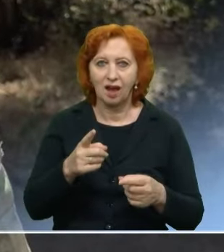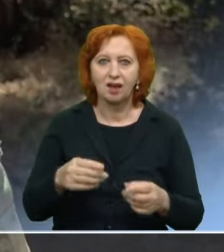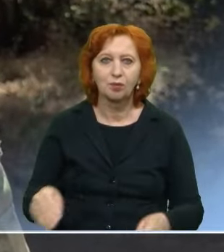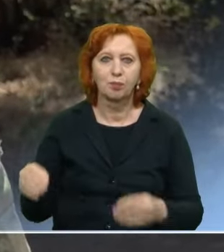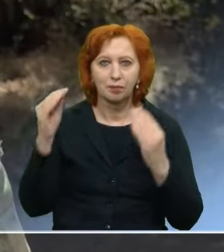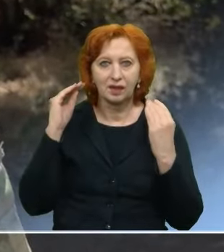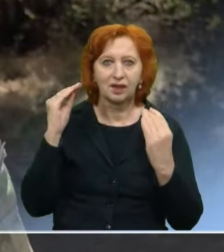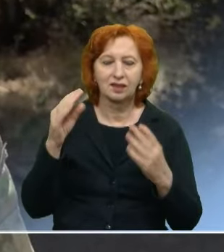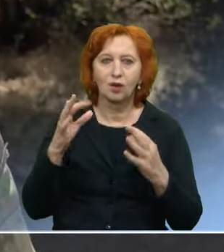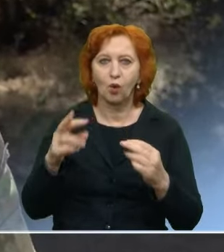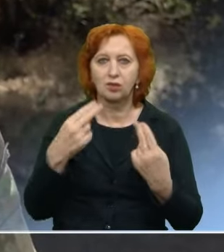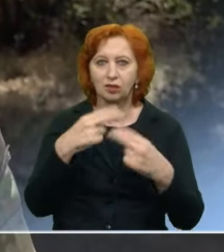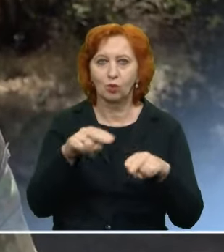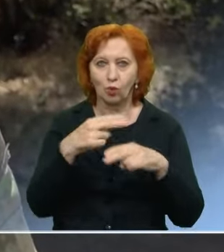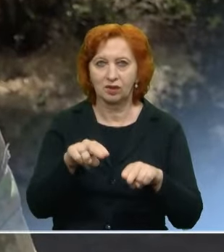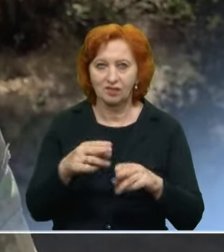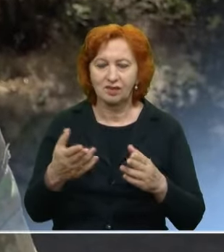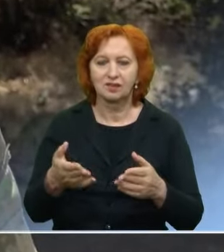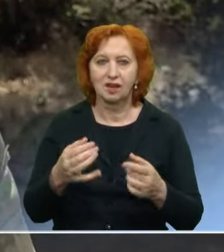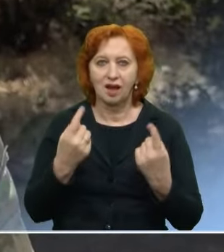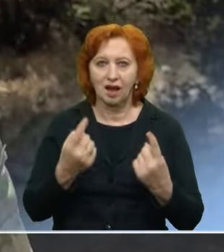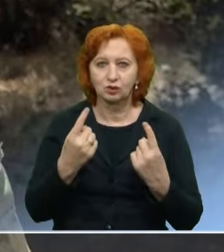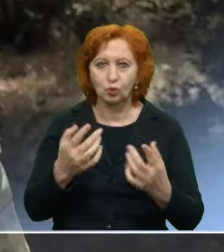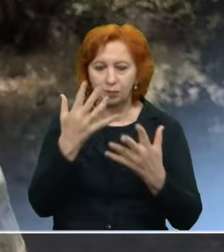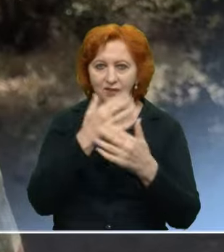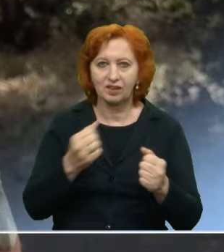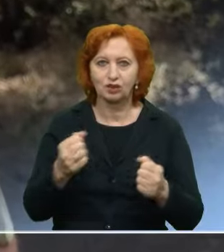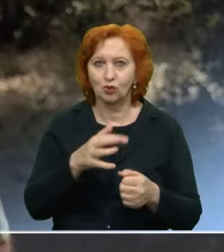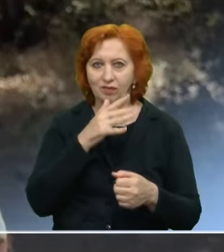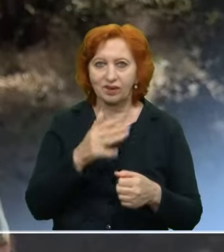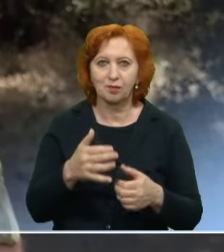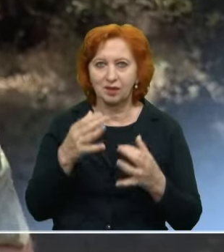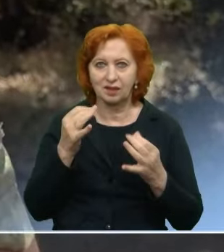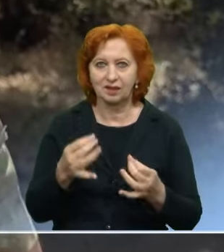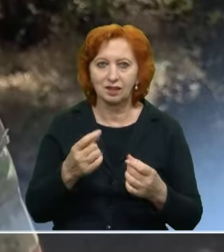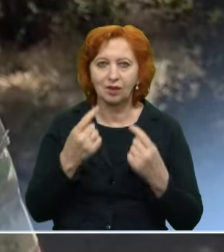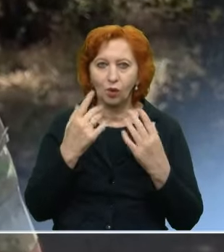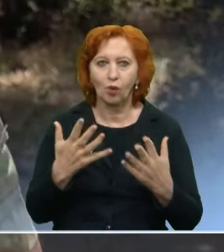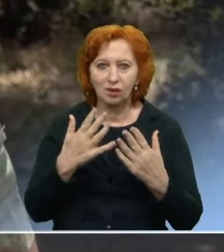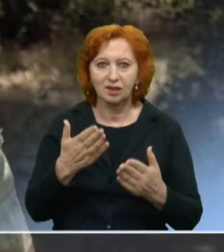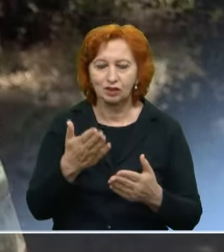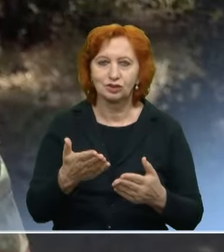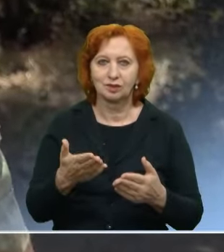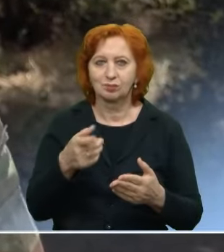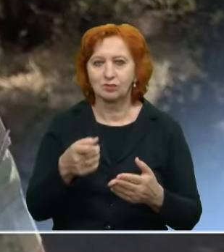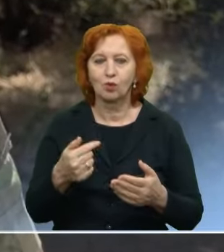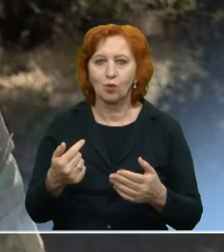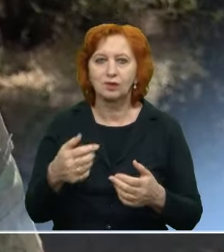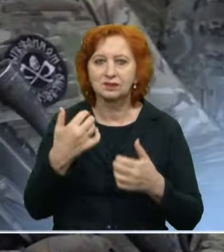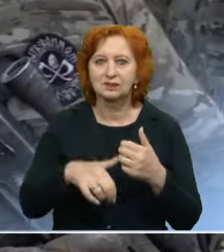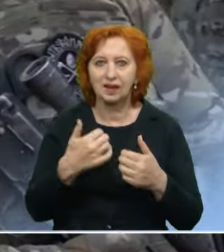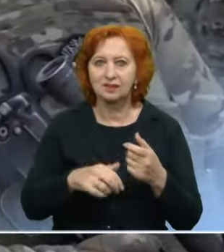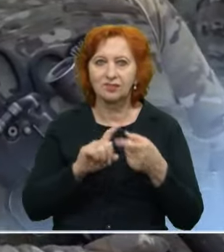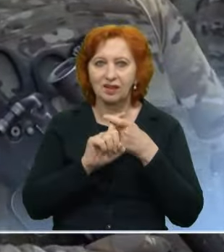от дронов, особенно в ночное время. Ну и, конечно же, средства